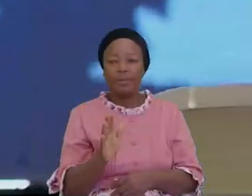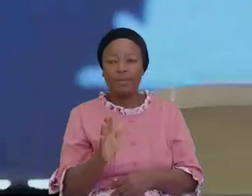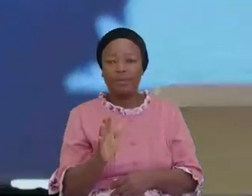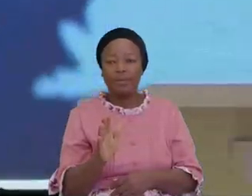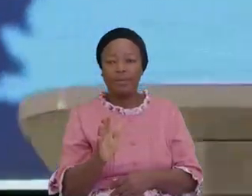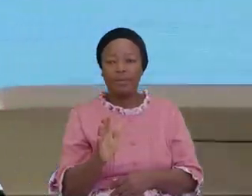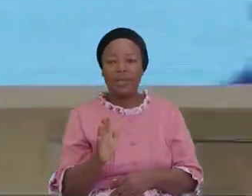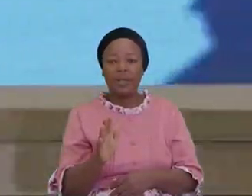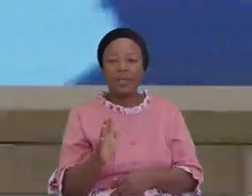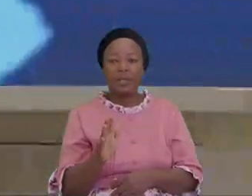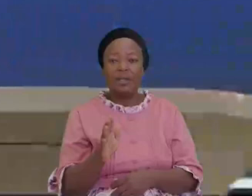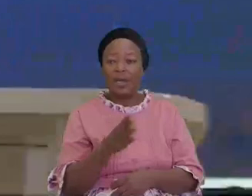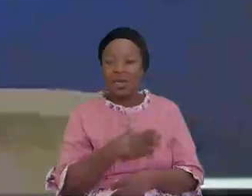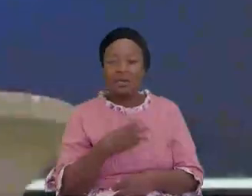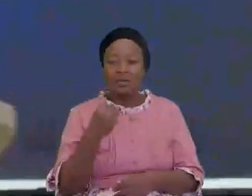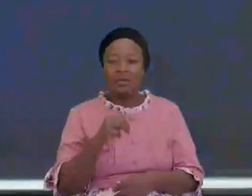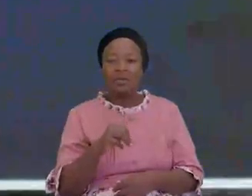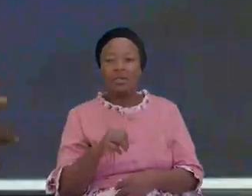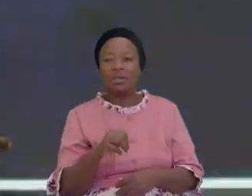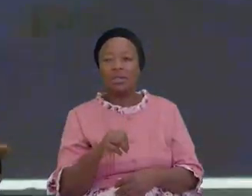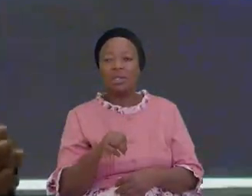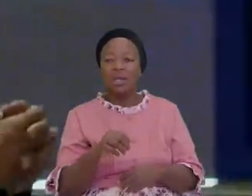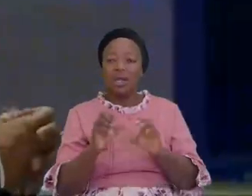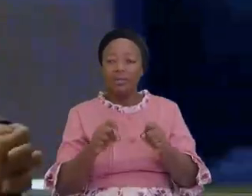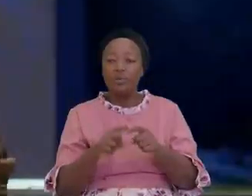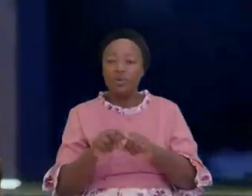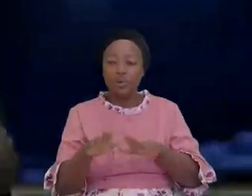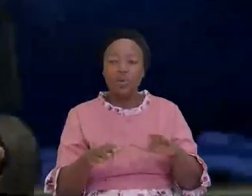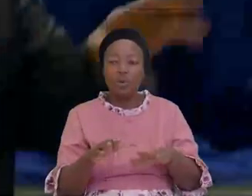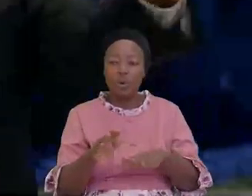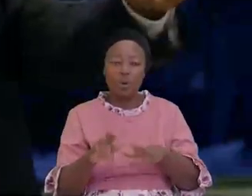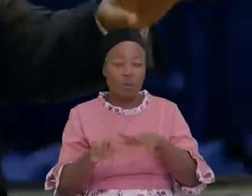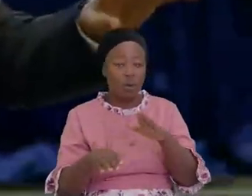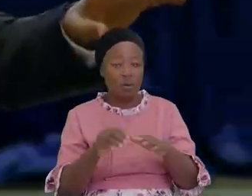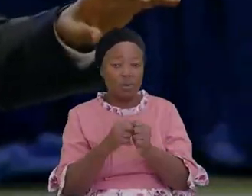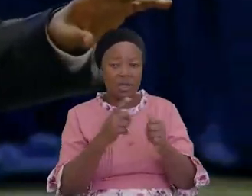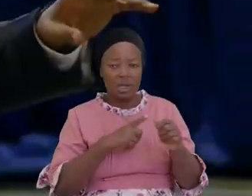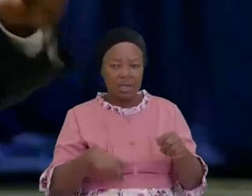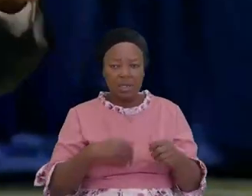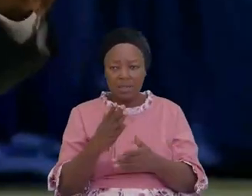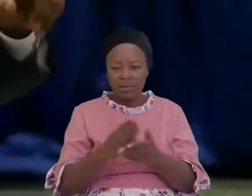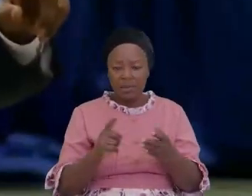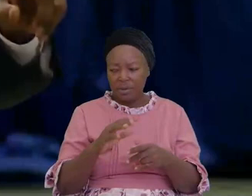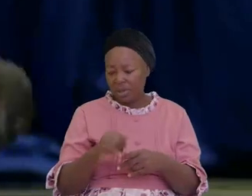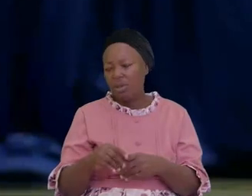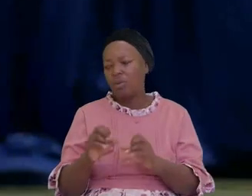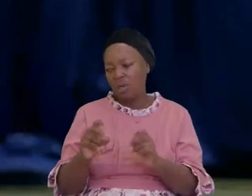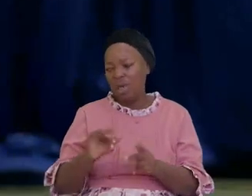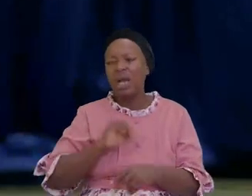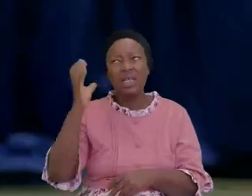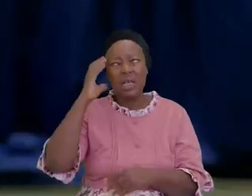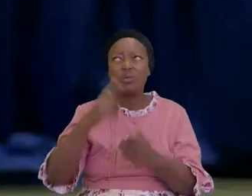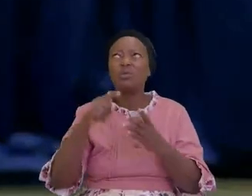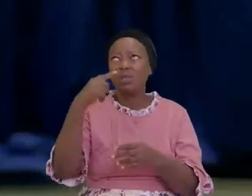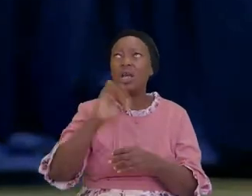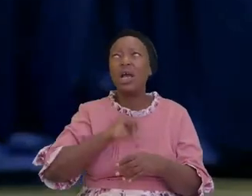Et comme nous allons travailler avec le Seigneur, si quelqu'un dit, oh Dieu, j'ai entendu ce que tu as dit, je sais ce que tu